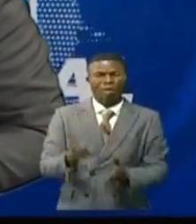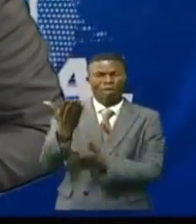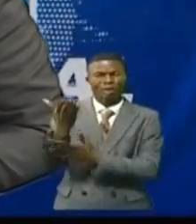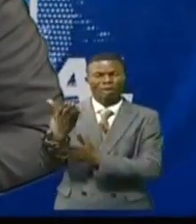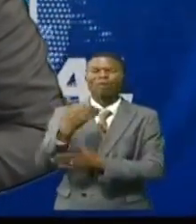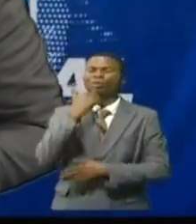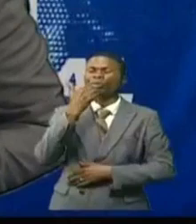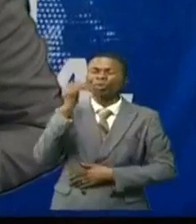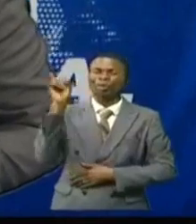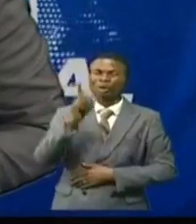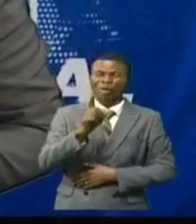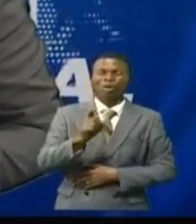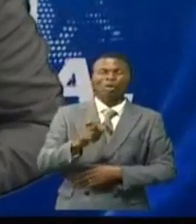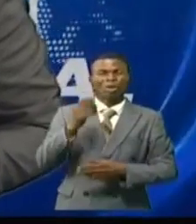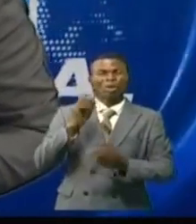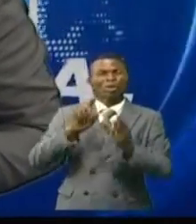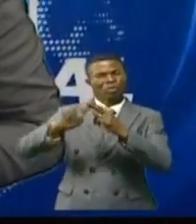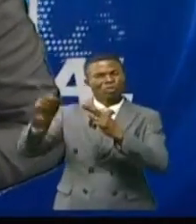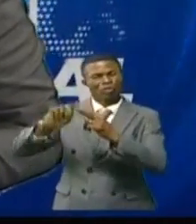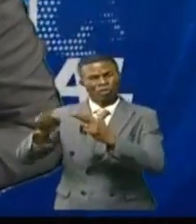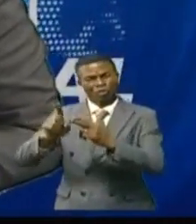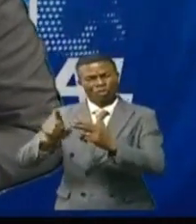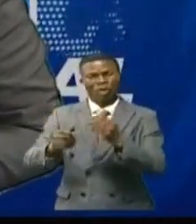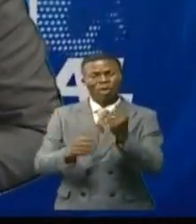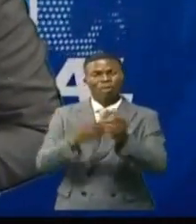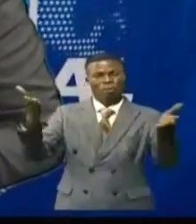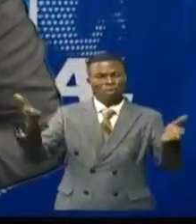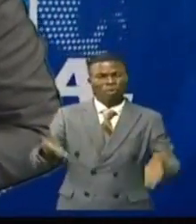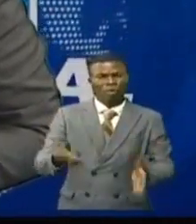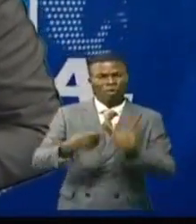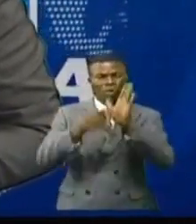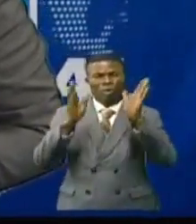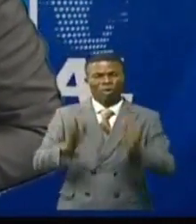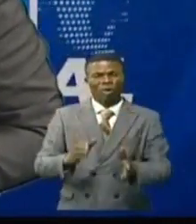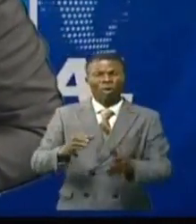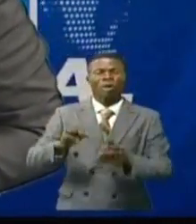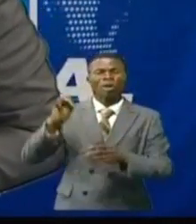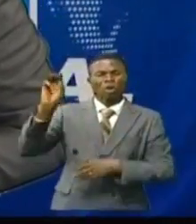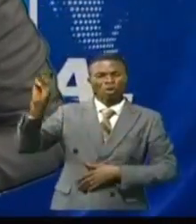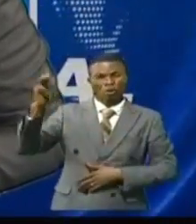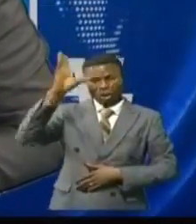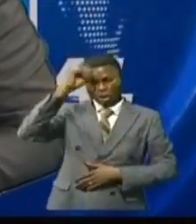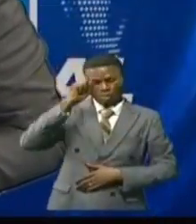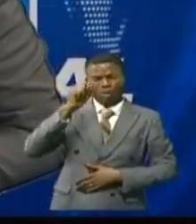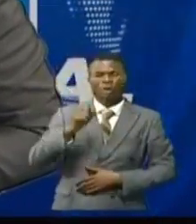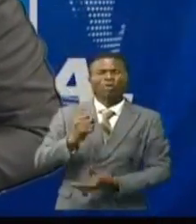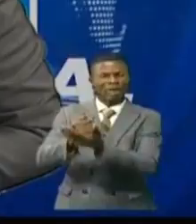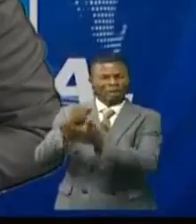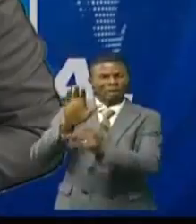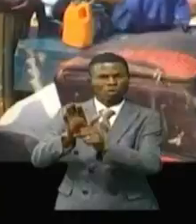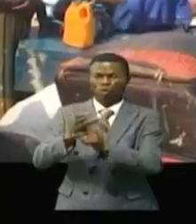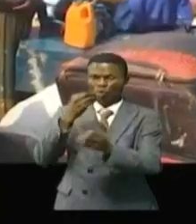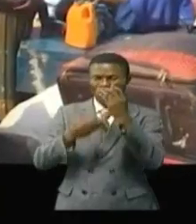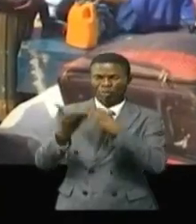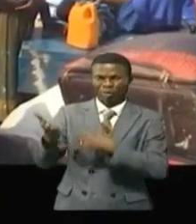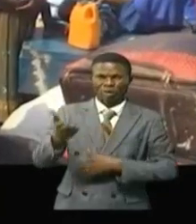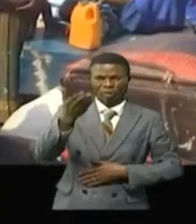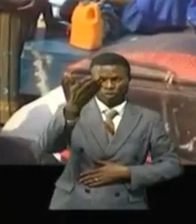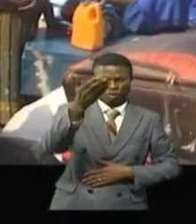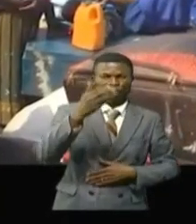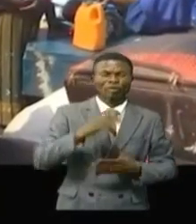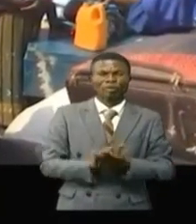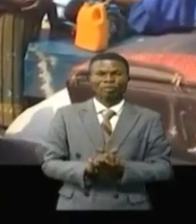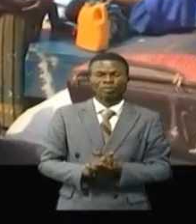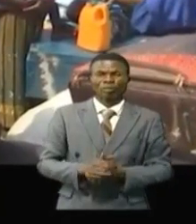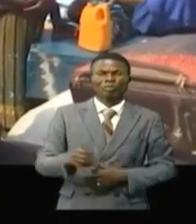fonds à se déplacer, parmi lesquels sont aussi pris en compte ceux de Kwamo dans le Maïndombe. Animbalaka. Plus